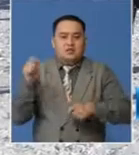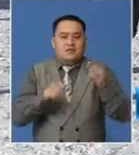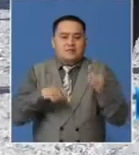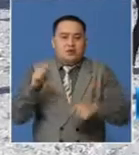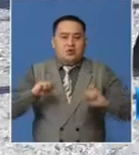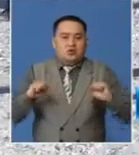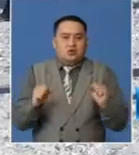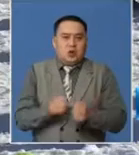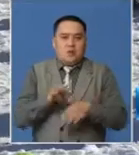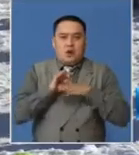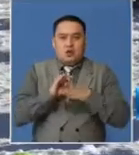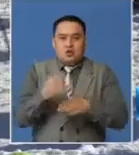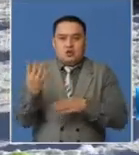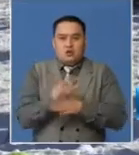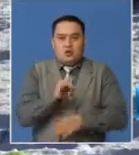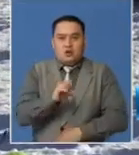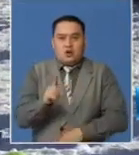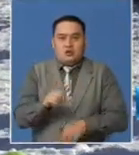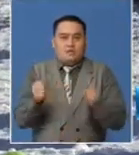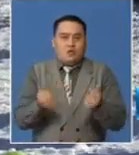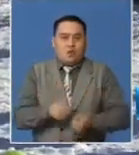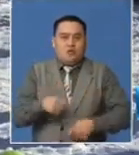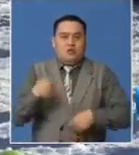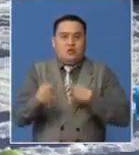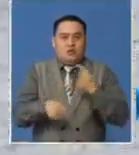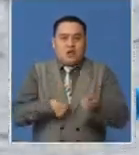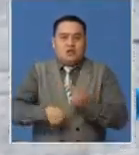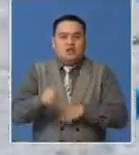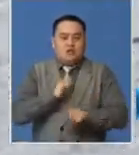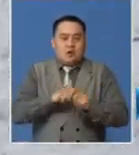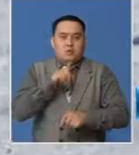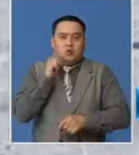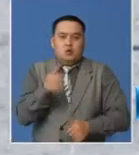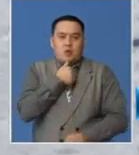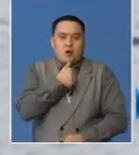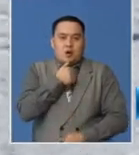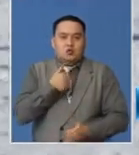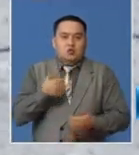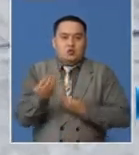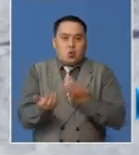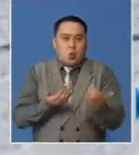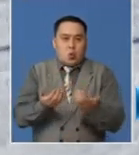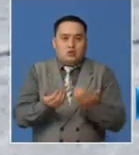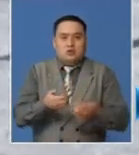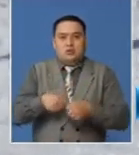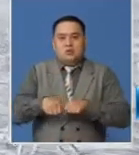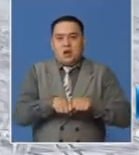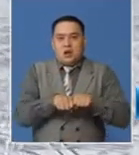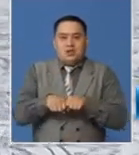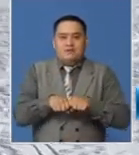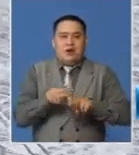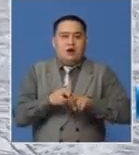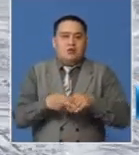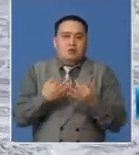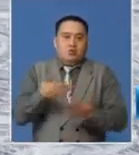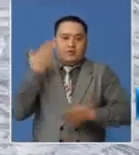этом зимнем сезоне он проходит уже четвертый раз в форме эстафеты. Молодежь смогла попробовать себя в лыжном виде спорта, перетягивании каната и в